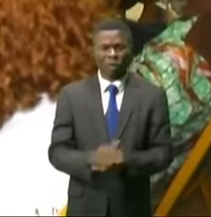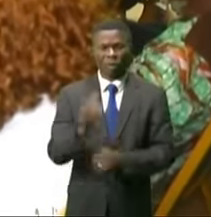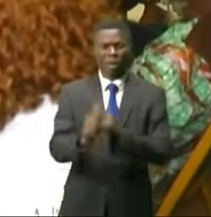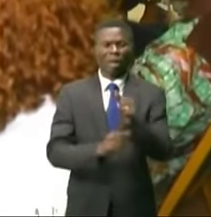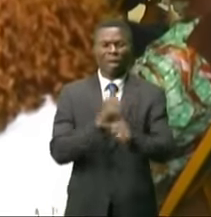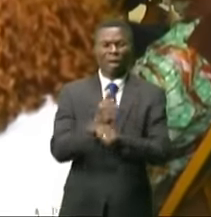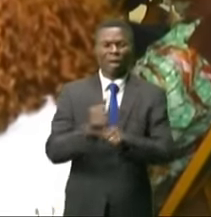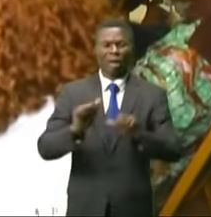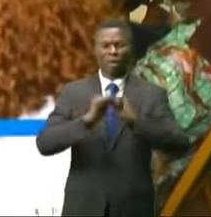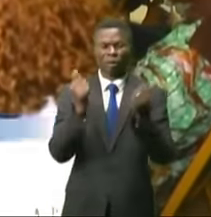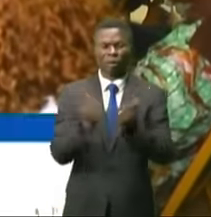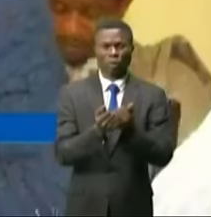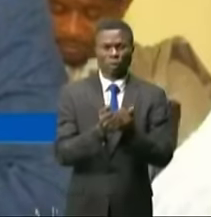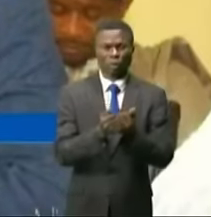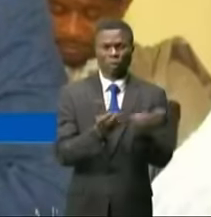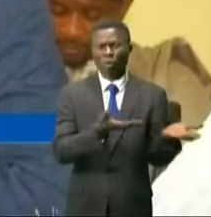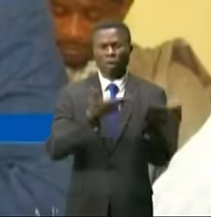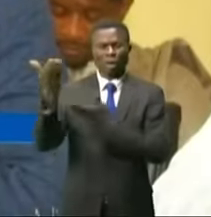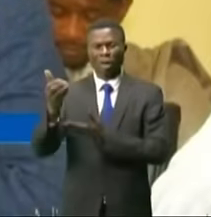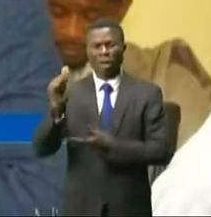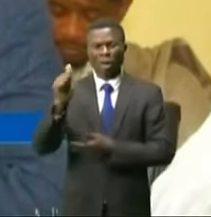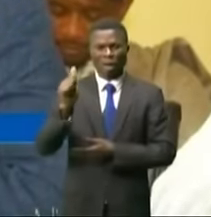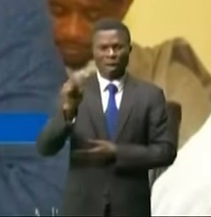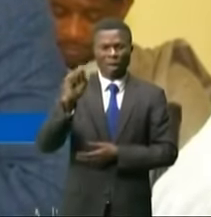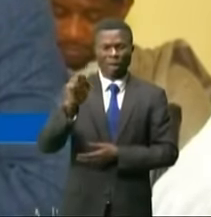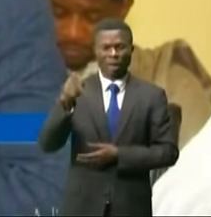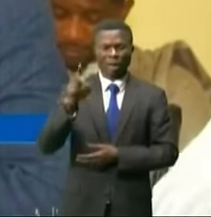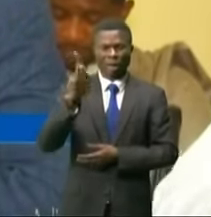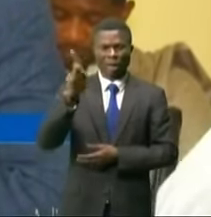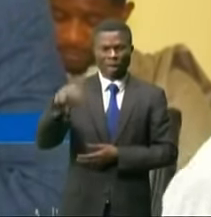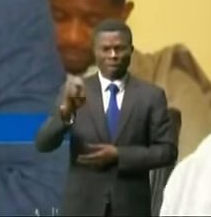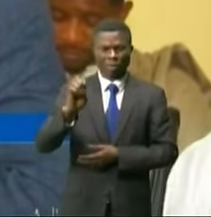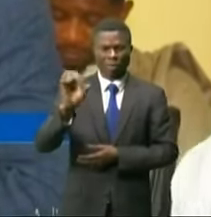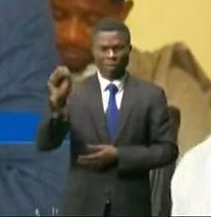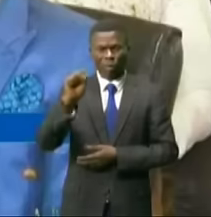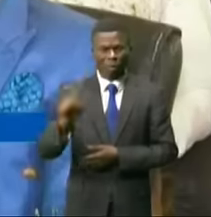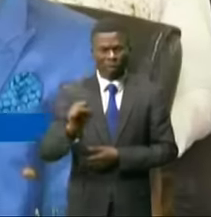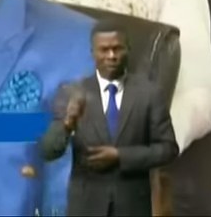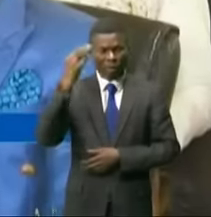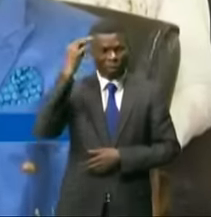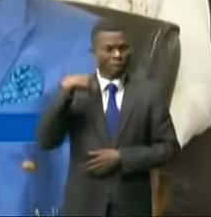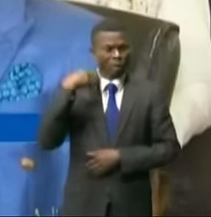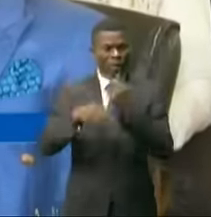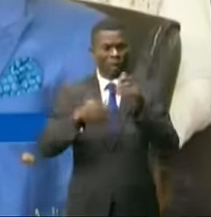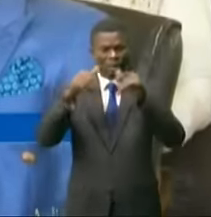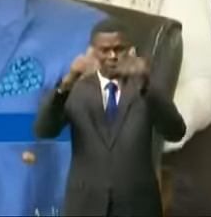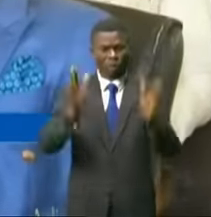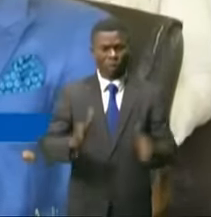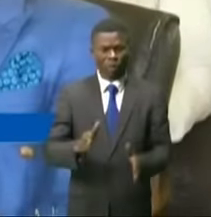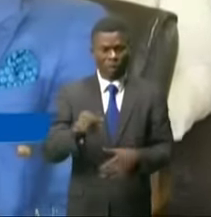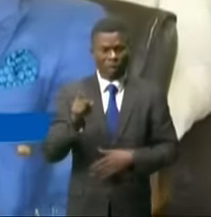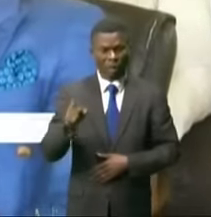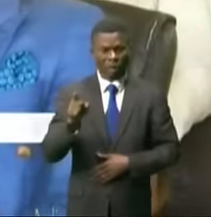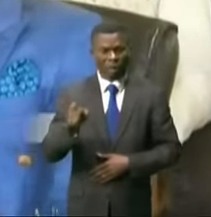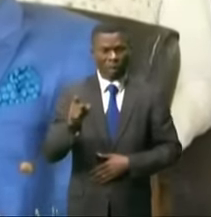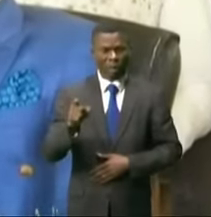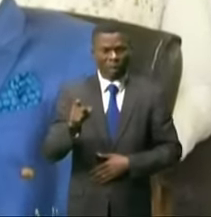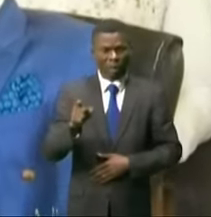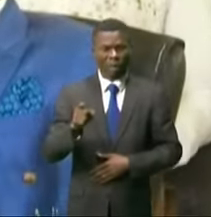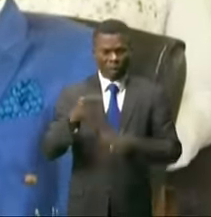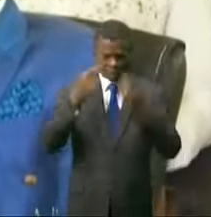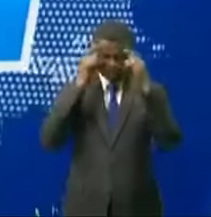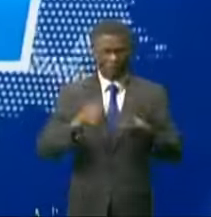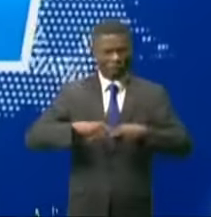nationale de promotion des exportations ANAPEX peut prendre son envol, en tout cas le ministre du Commerce extérieur, Jean-Lucien Boussatoumba, y tient.